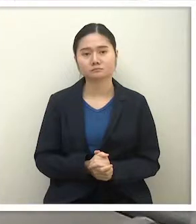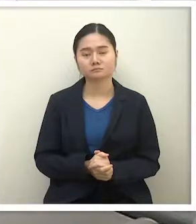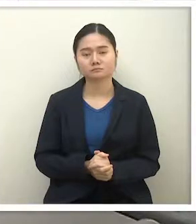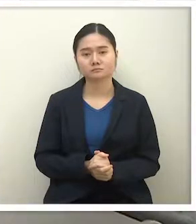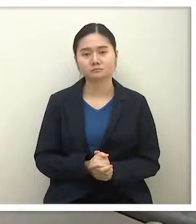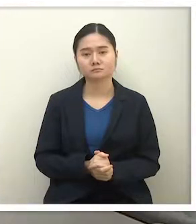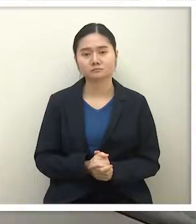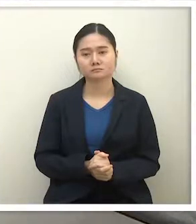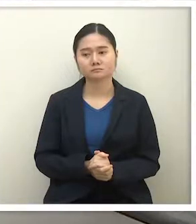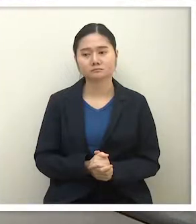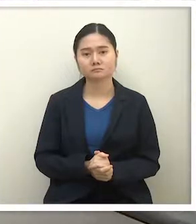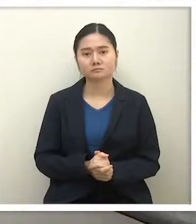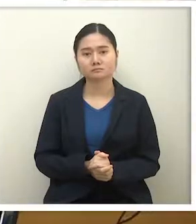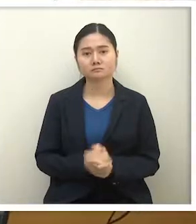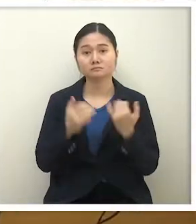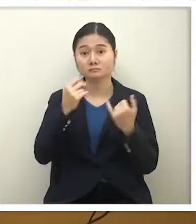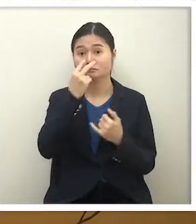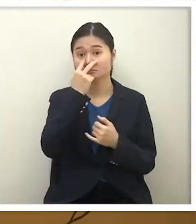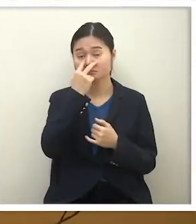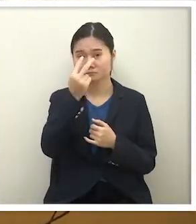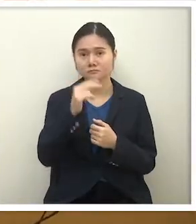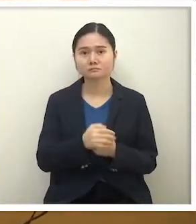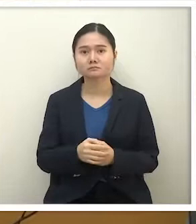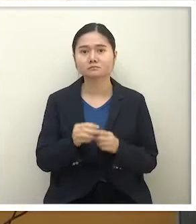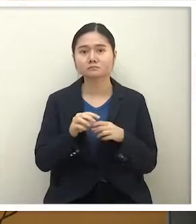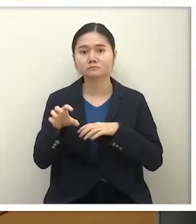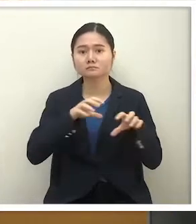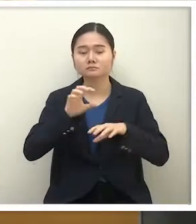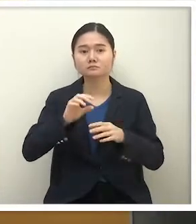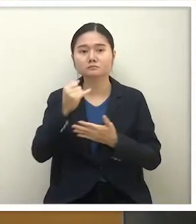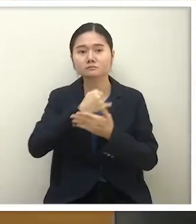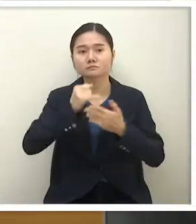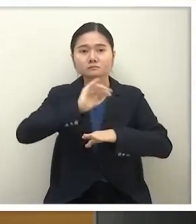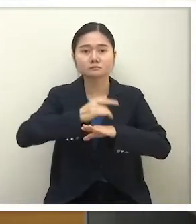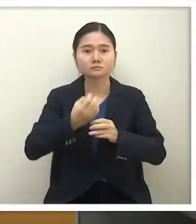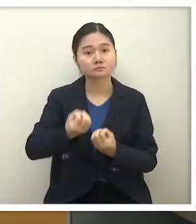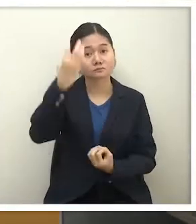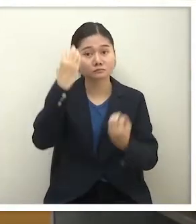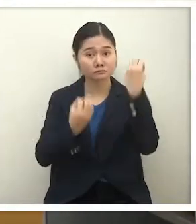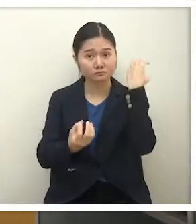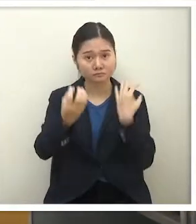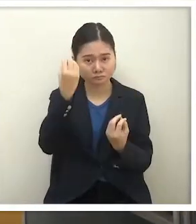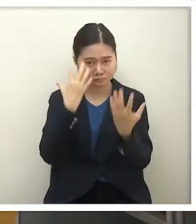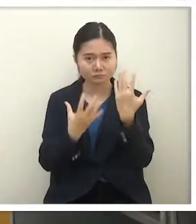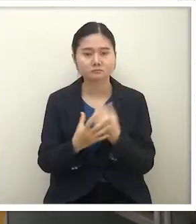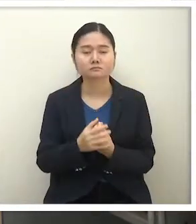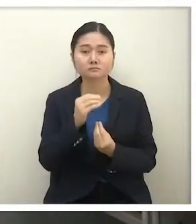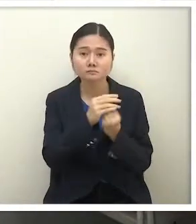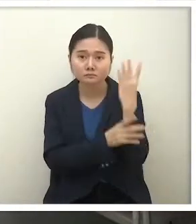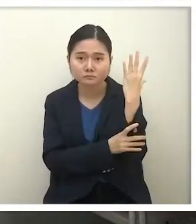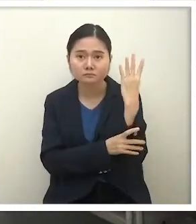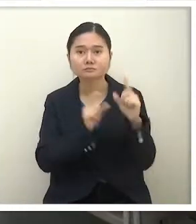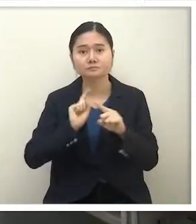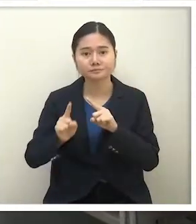คราวนี้มาดูองค์ประกอบของการวาดวิวทิวทัศน์เนี่ยคงขาดไม่ได้คือต้นไม้ต้นไม้